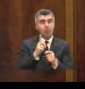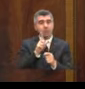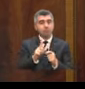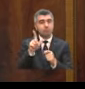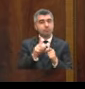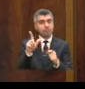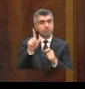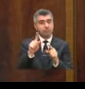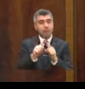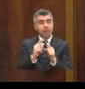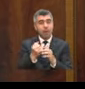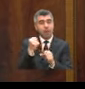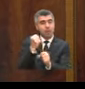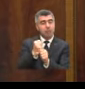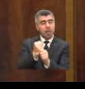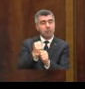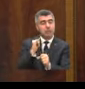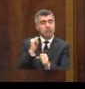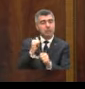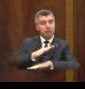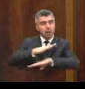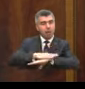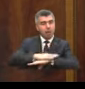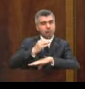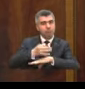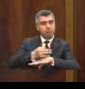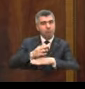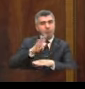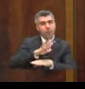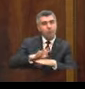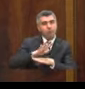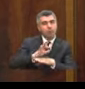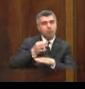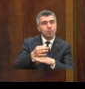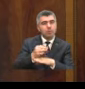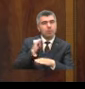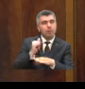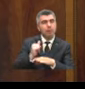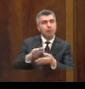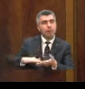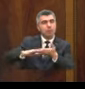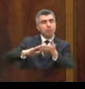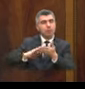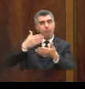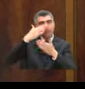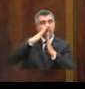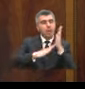في واحد الجو ديال الثقه والاحترافيه اللي كان تغلب عليه المصلحه ديال البلاد.